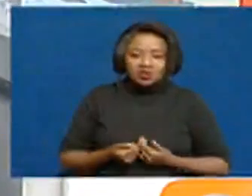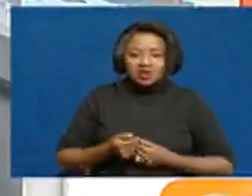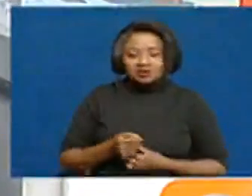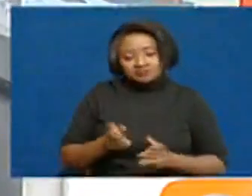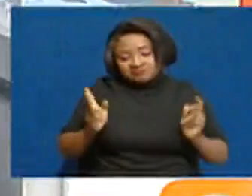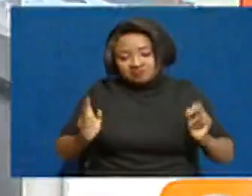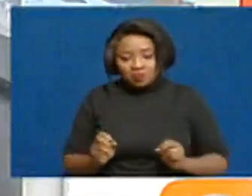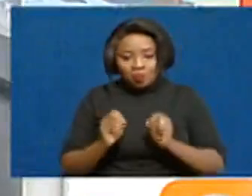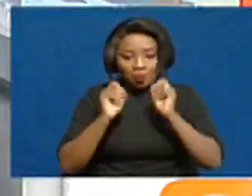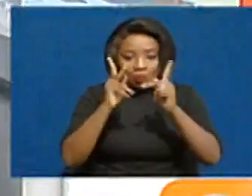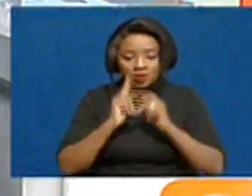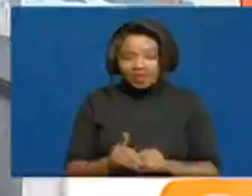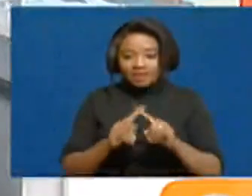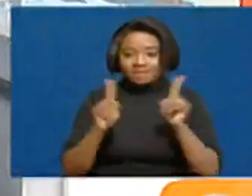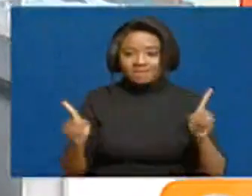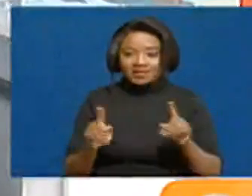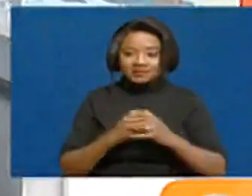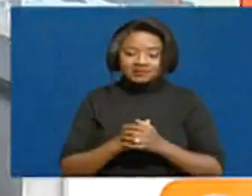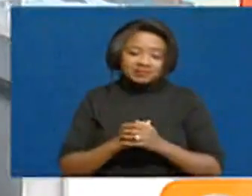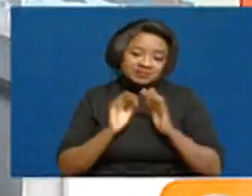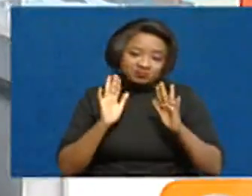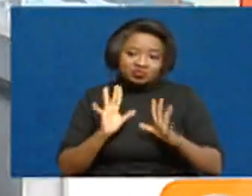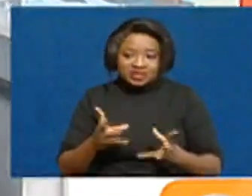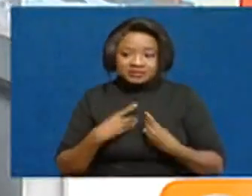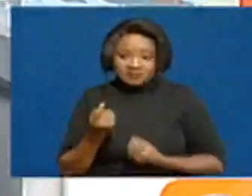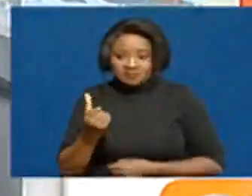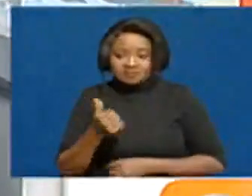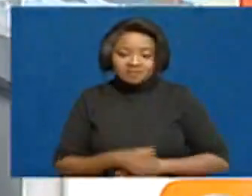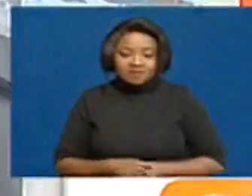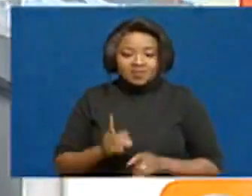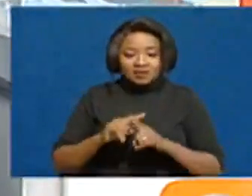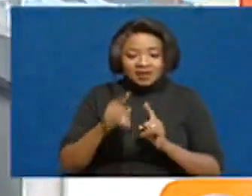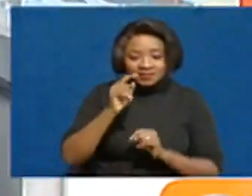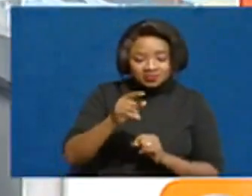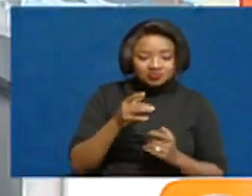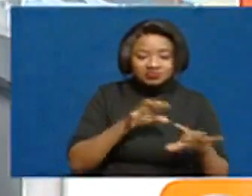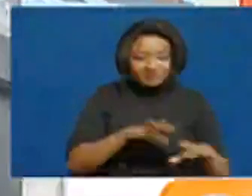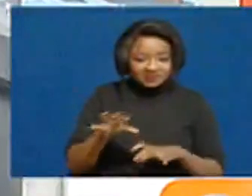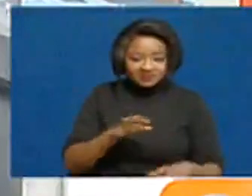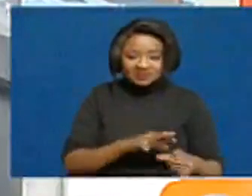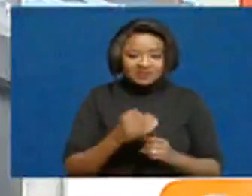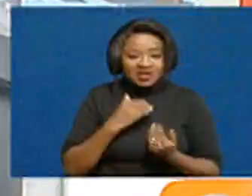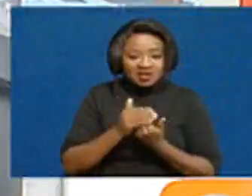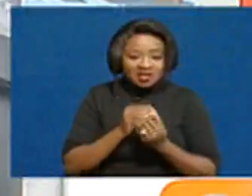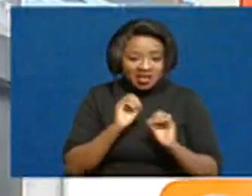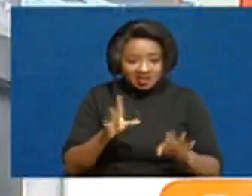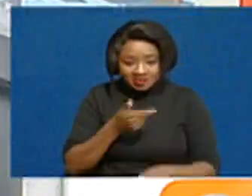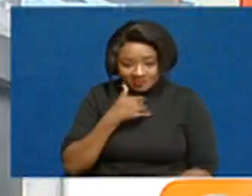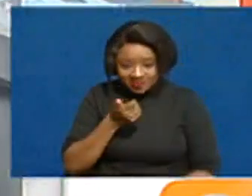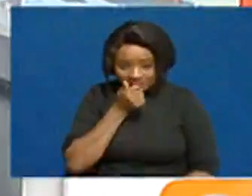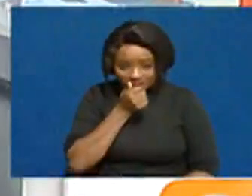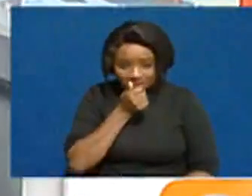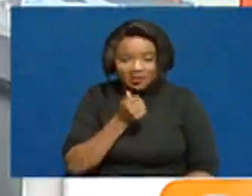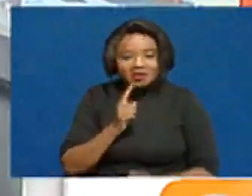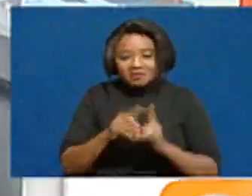haidhuru, bora nusu shari kuliko shari kamili. Unanyolewa bila maji. Inauma.